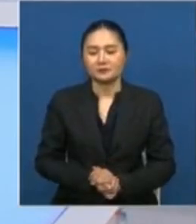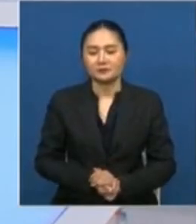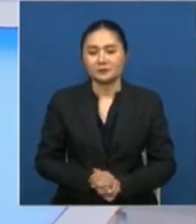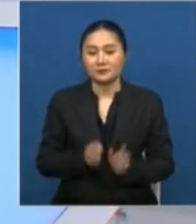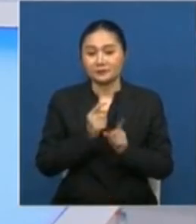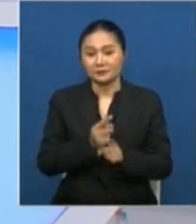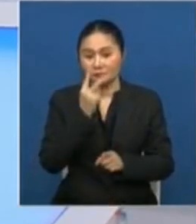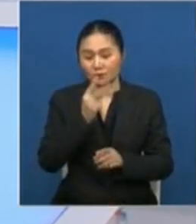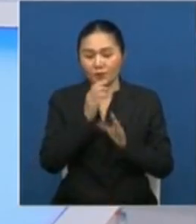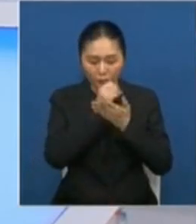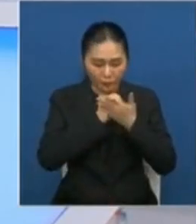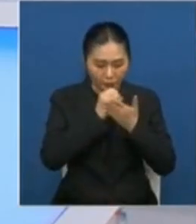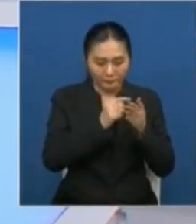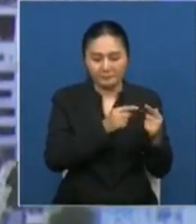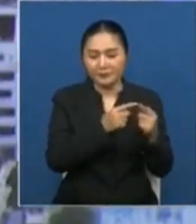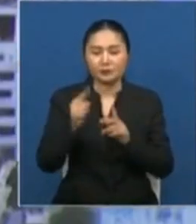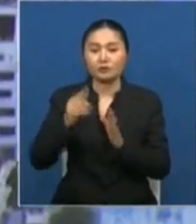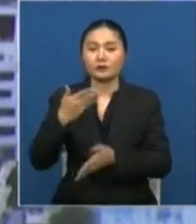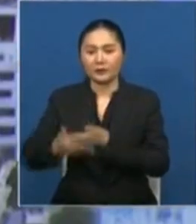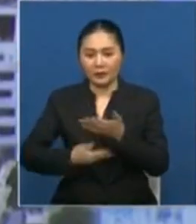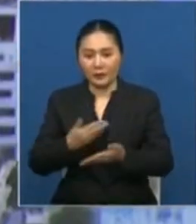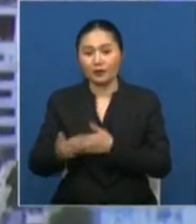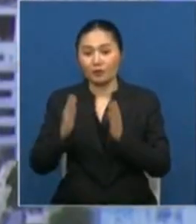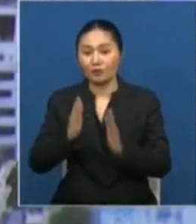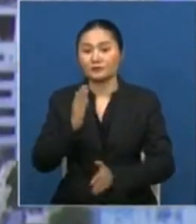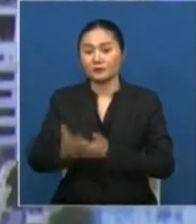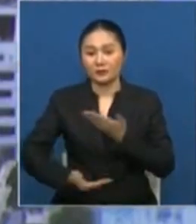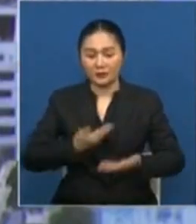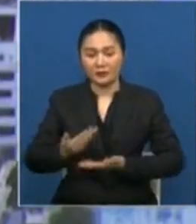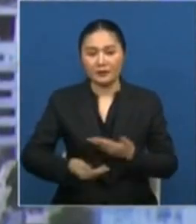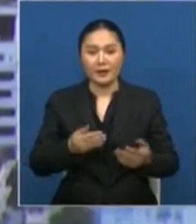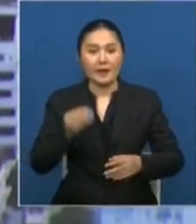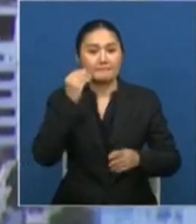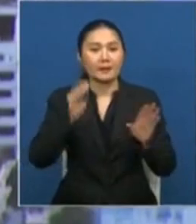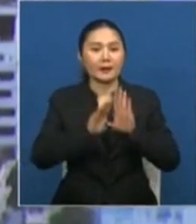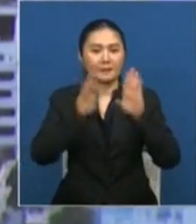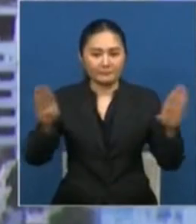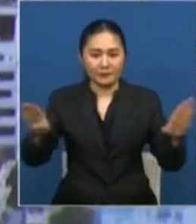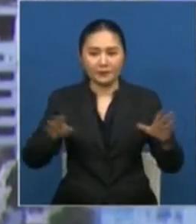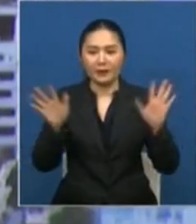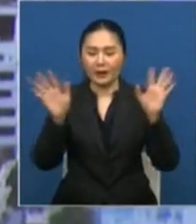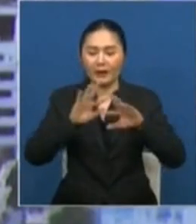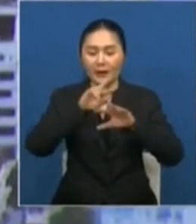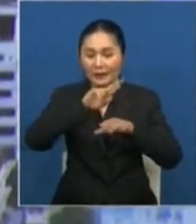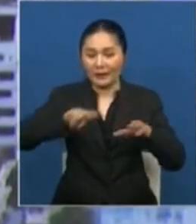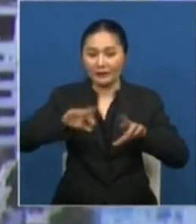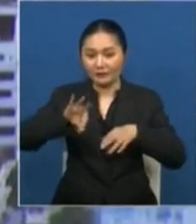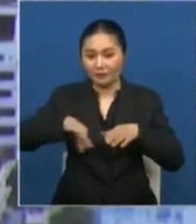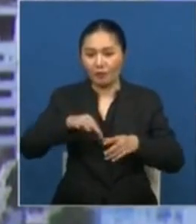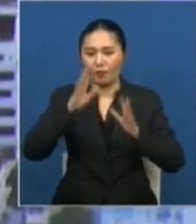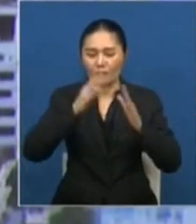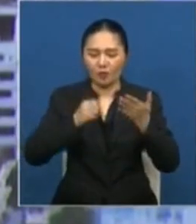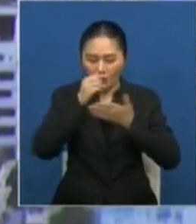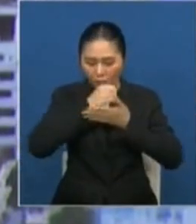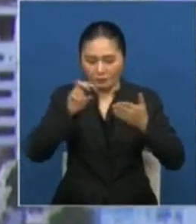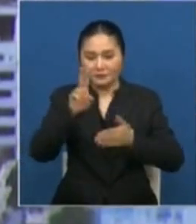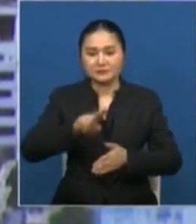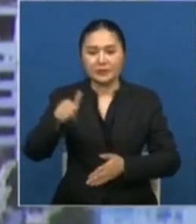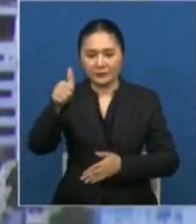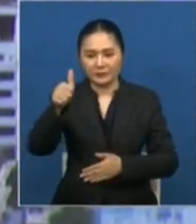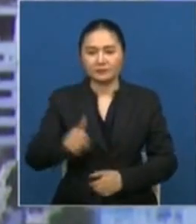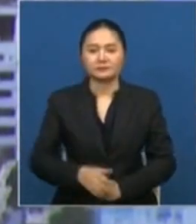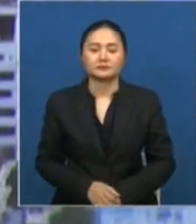ายผลจากผู้เสพไปยังผู้ค้าแล้วพบว่าผู้ค้าเปิดบ้านตัวเองเหมือนเป็นคาเฟ่เลยให้คนเข้ามามั่วสุมใช้ยาเสพติด